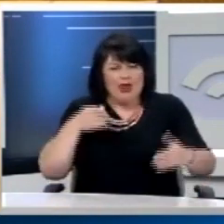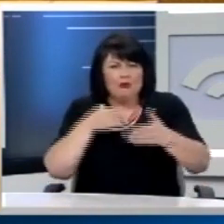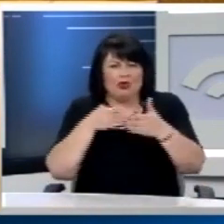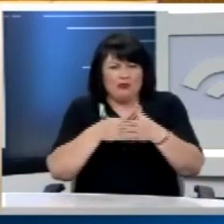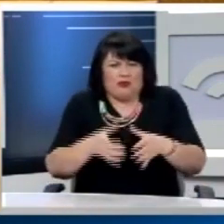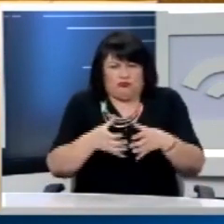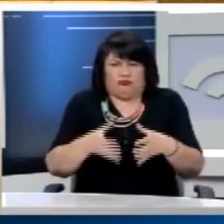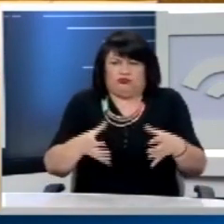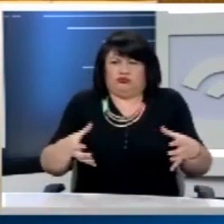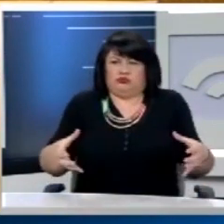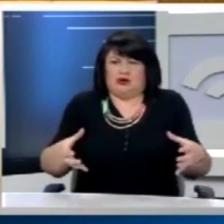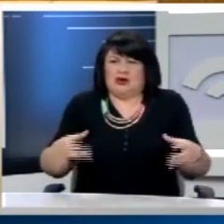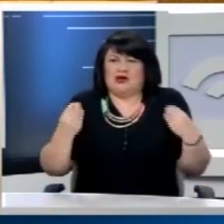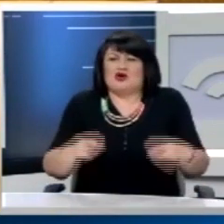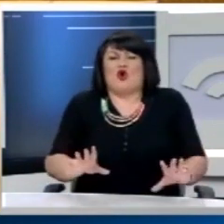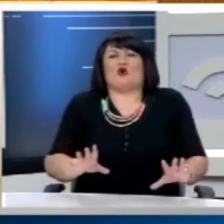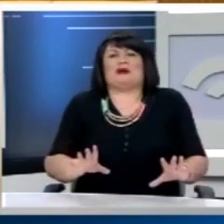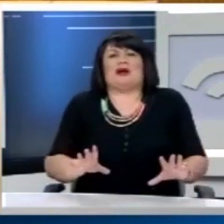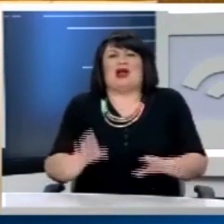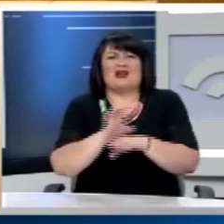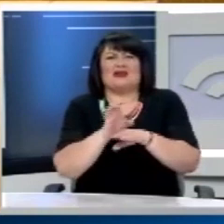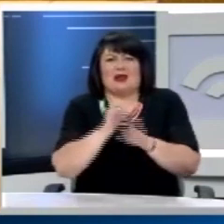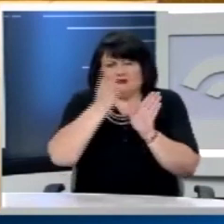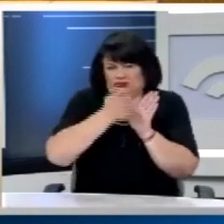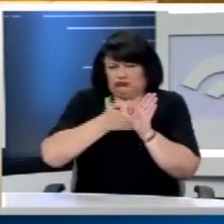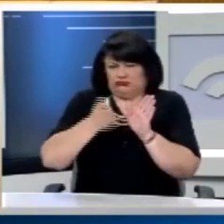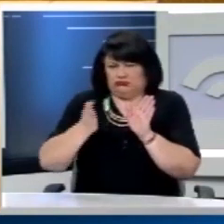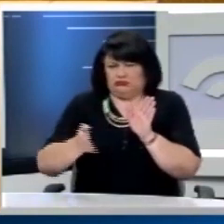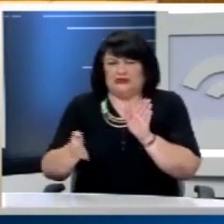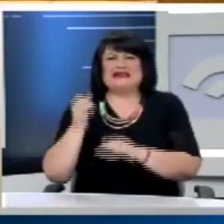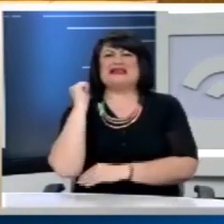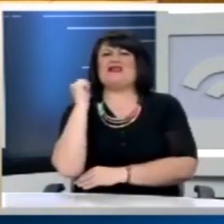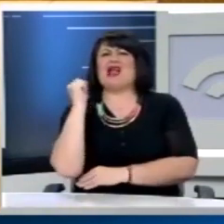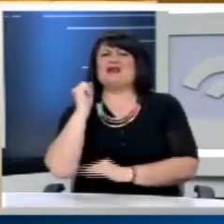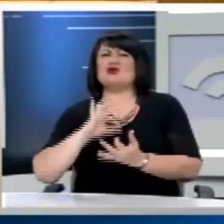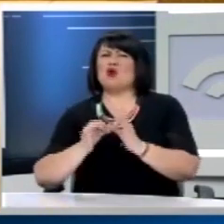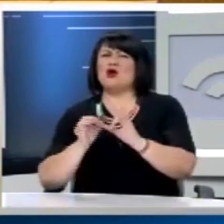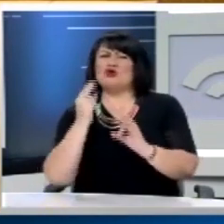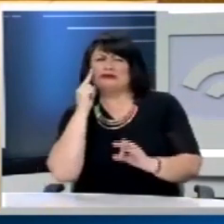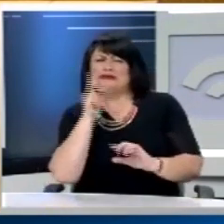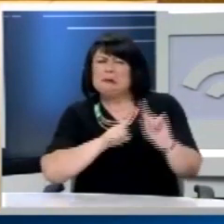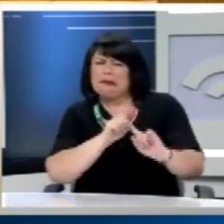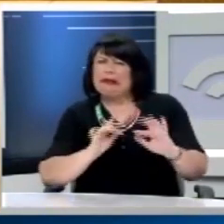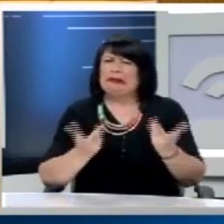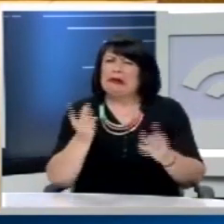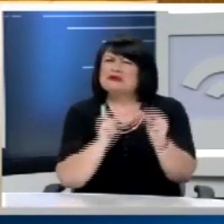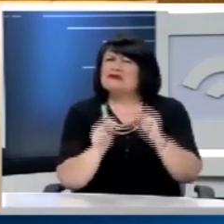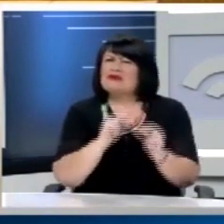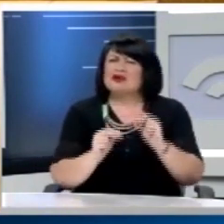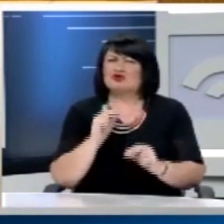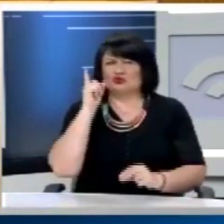εμποδίων, κάνοντας μάλιστα και ηλεκτρονικό φακέλωμα των συνδικαλιστικών οργανώσεων και όσων ψηφίζουν,